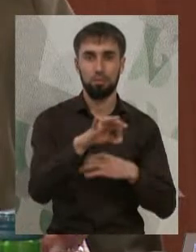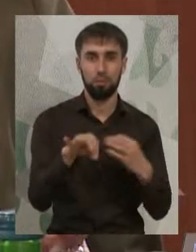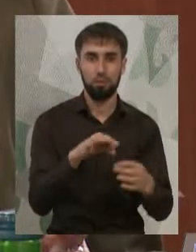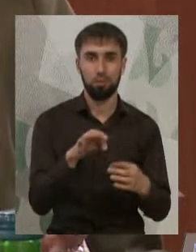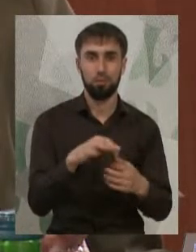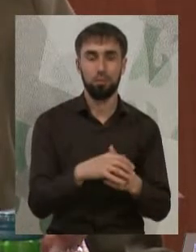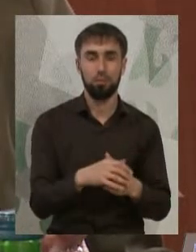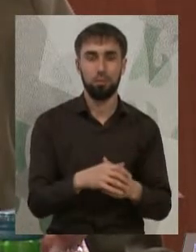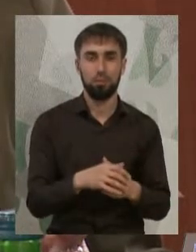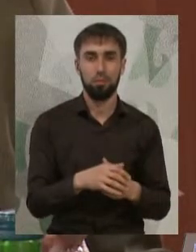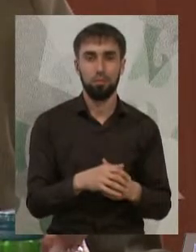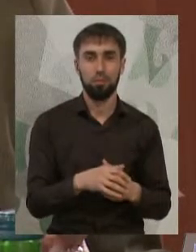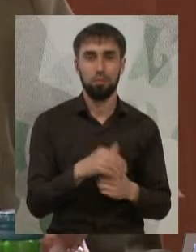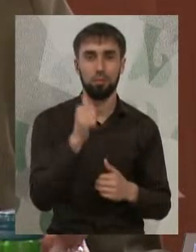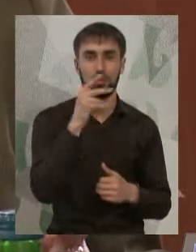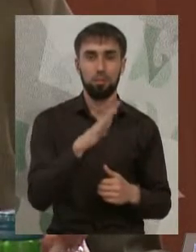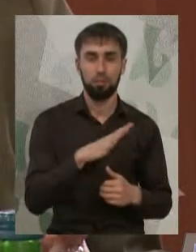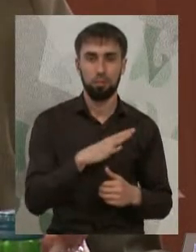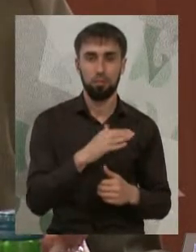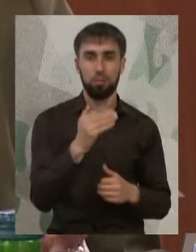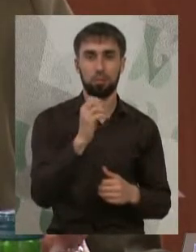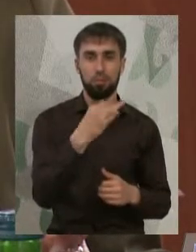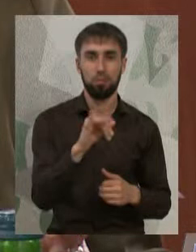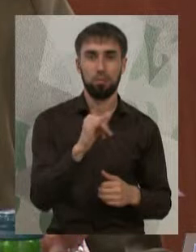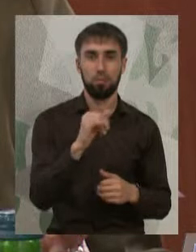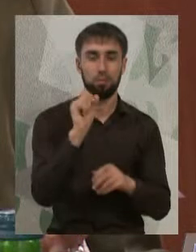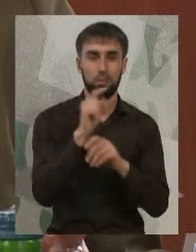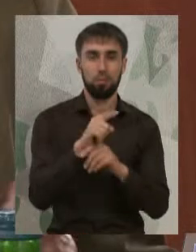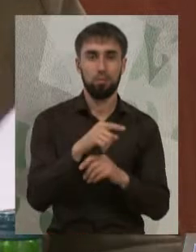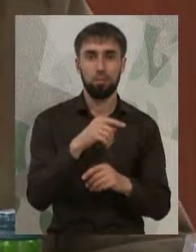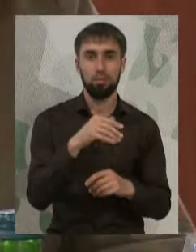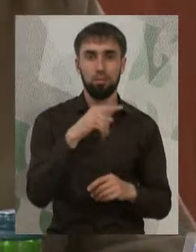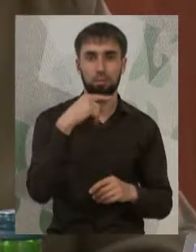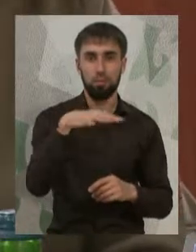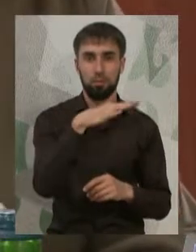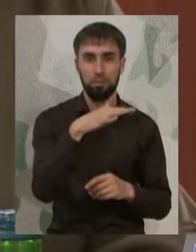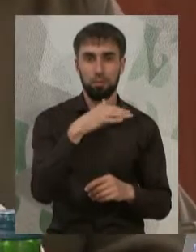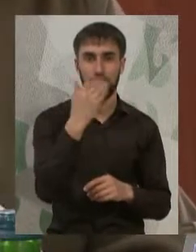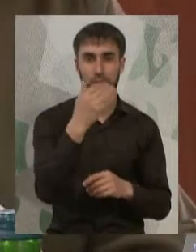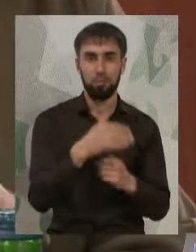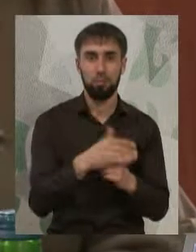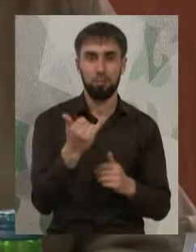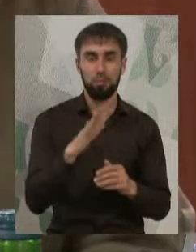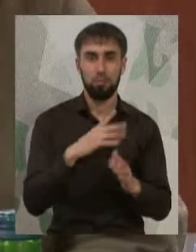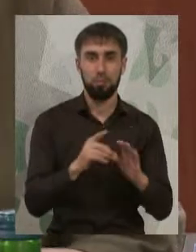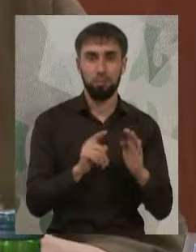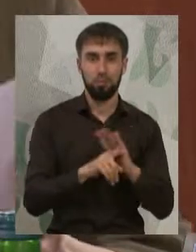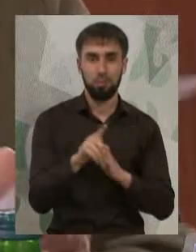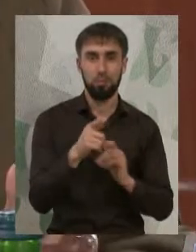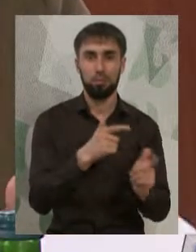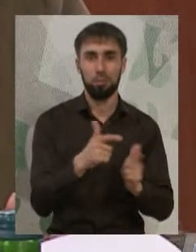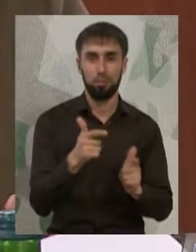административные регламенты. После того, как на федеральном уровне будет уже указ президента Российской Федерации, мы уже, соответственно, уже как бы запустим процедуру